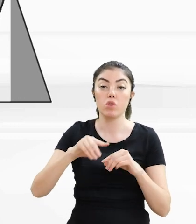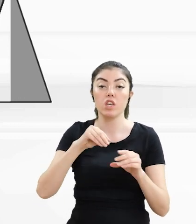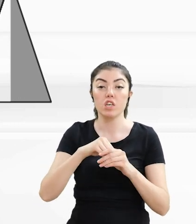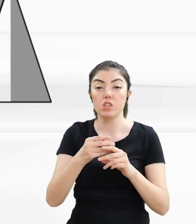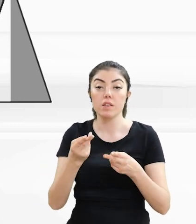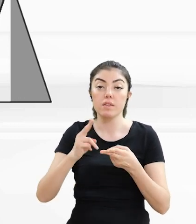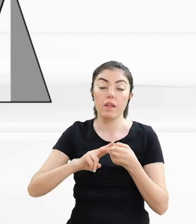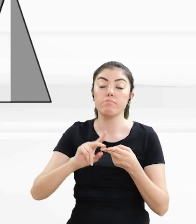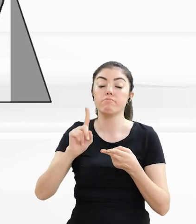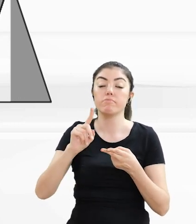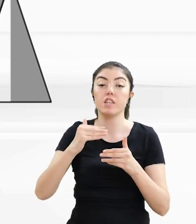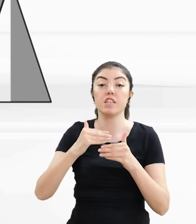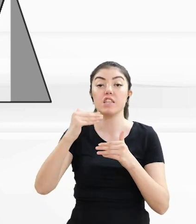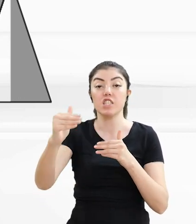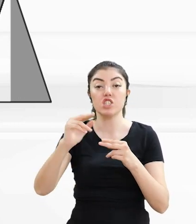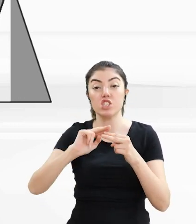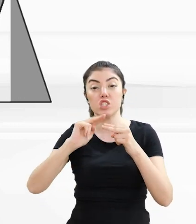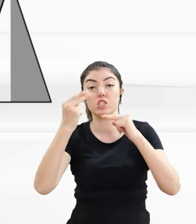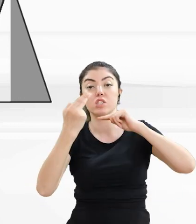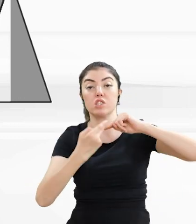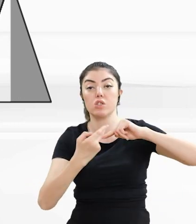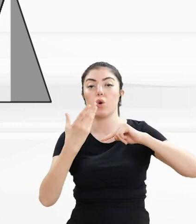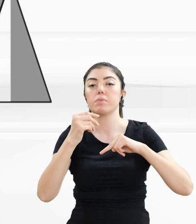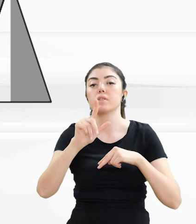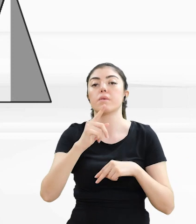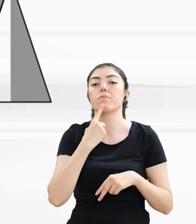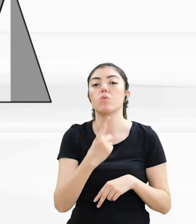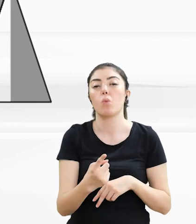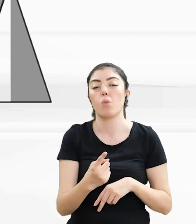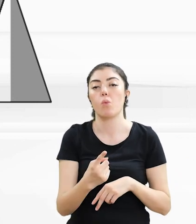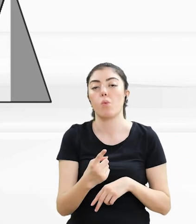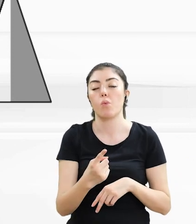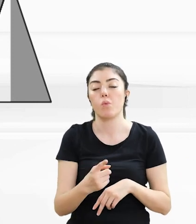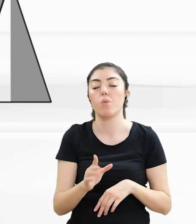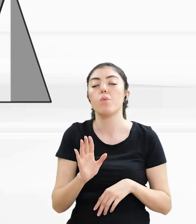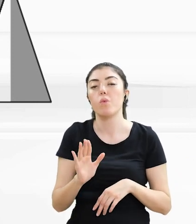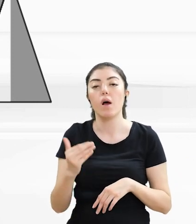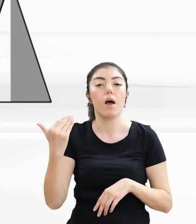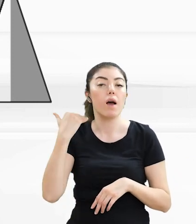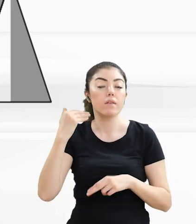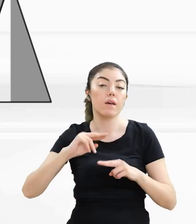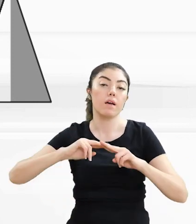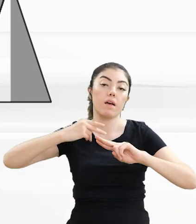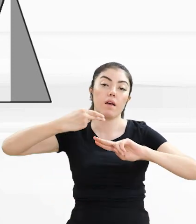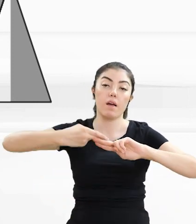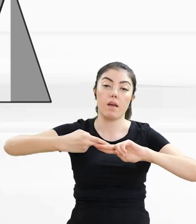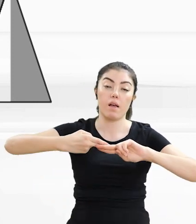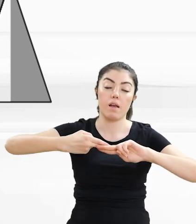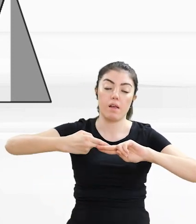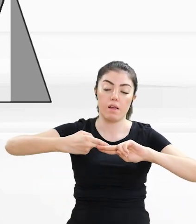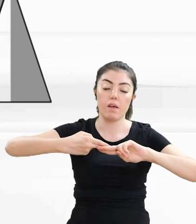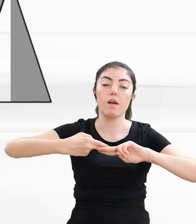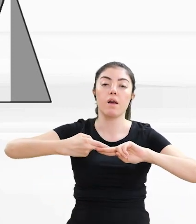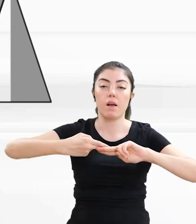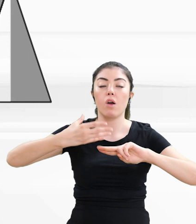için bunları içe doğru katlanacağız Yani aynı Bizim tarafa baktığımız yere doğru değil baktığımız yerin tam tersi en arkada kaplayacak